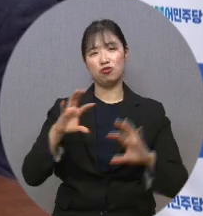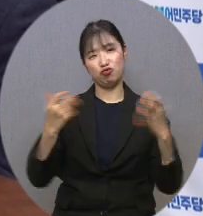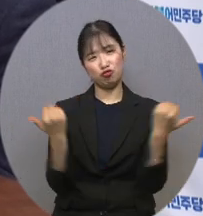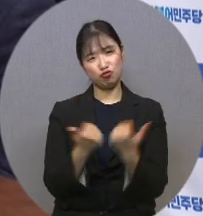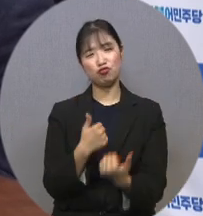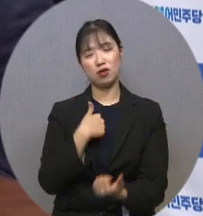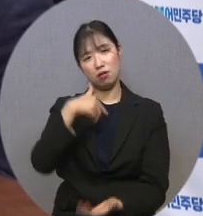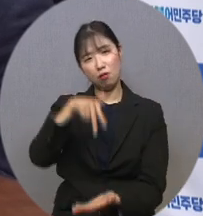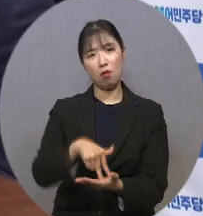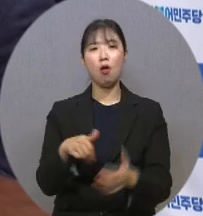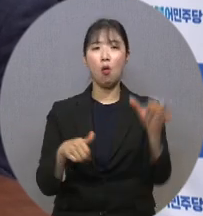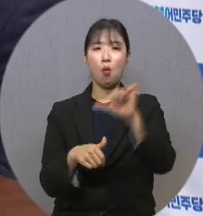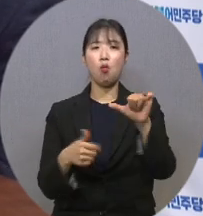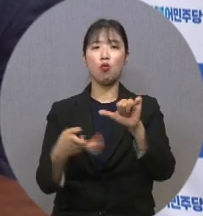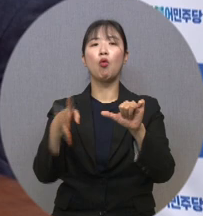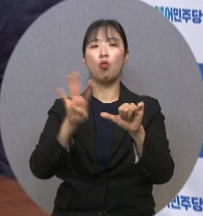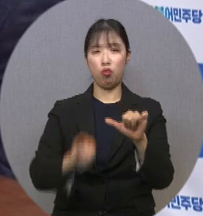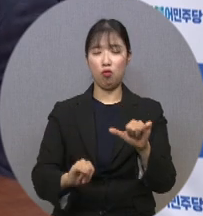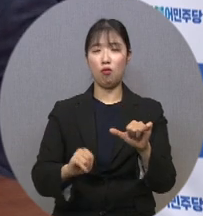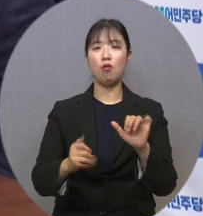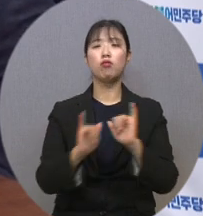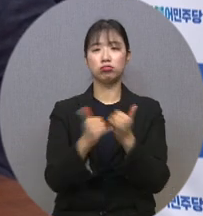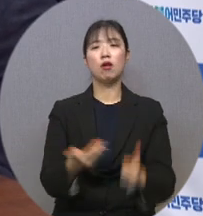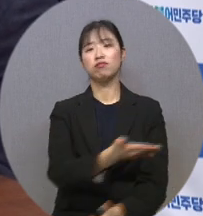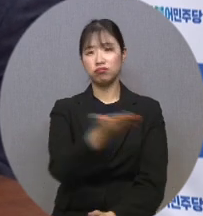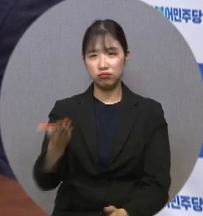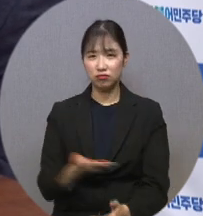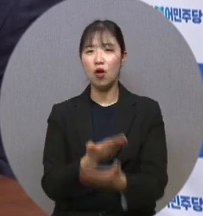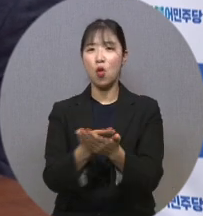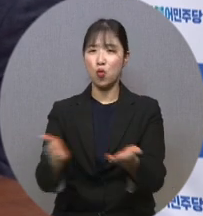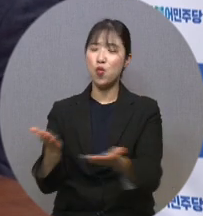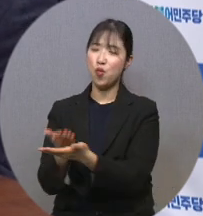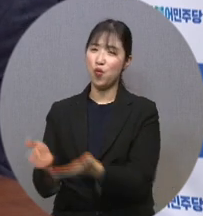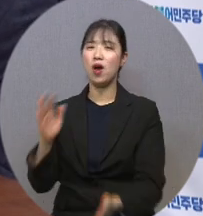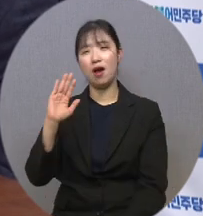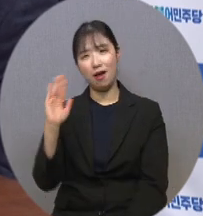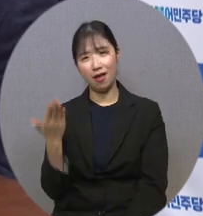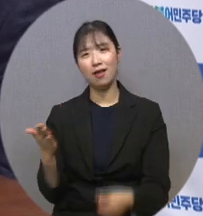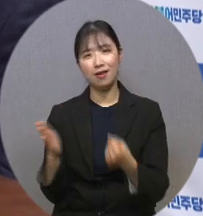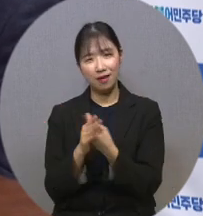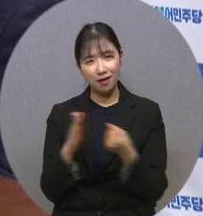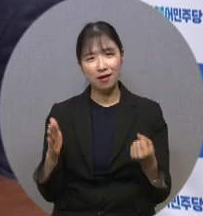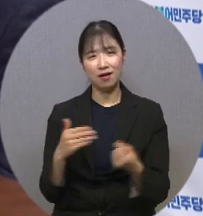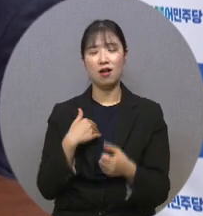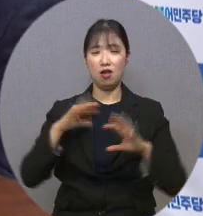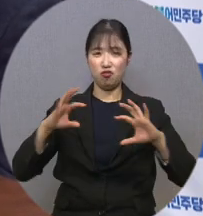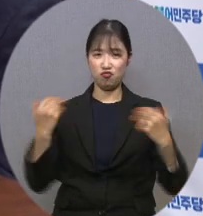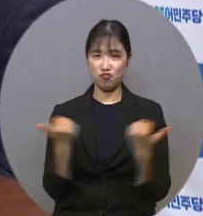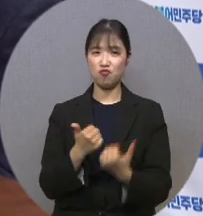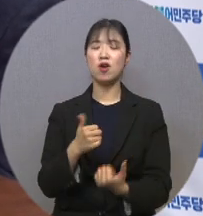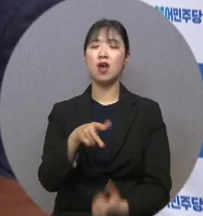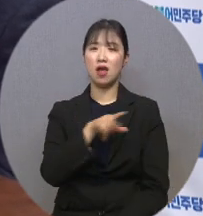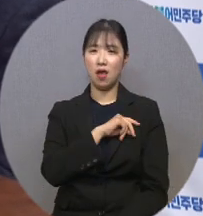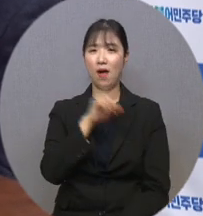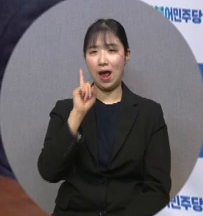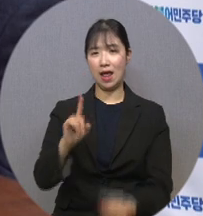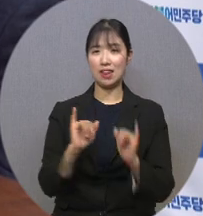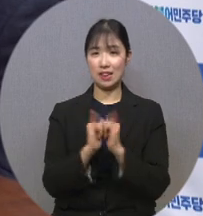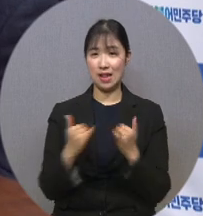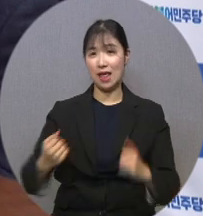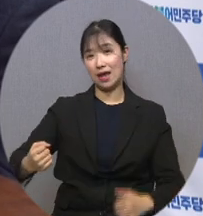그렇지 5천억을 그렇죠. 예, 돌려주게 된 거에 대해서는 정말 국회의원 한 사람의